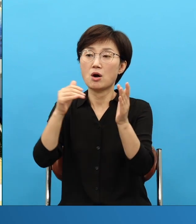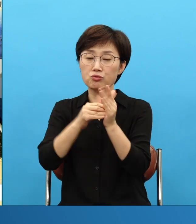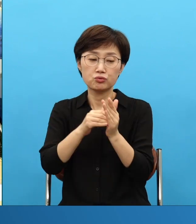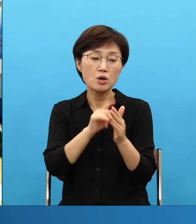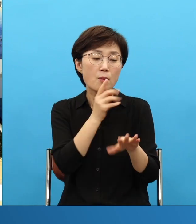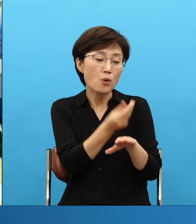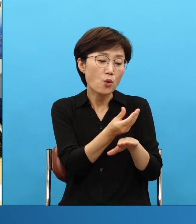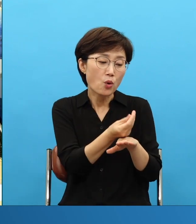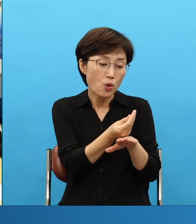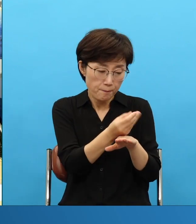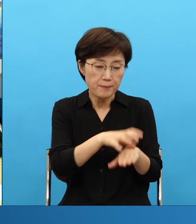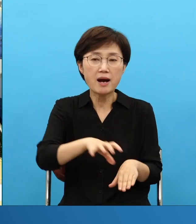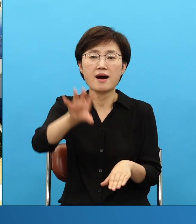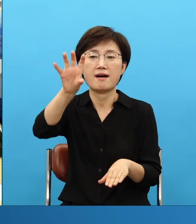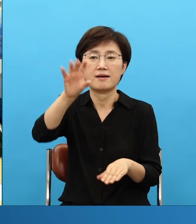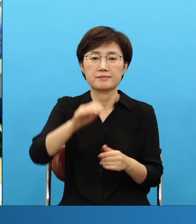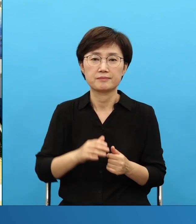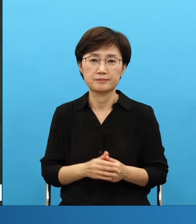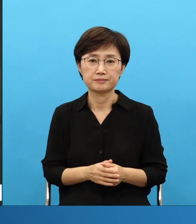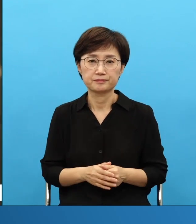녹음해 영상이 업로드됩니다.